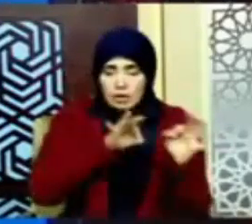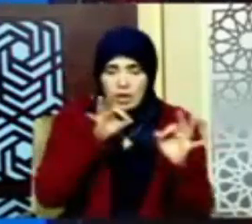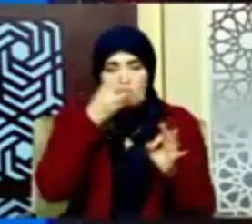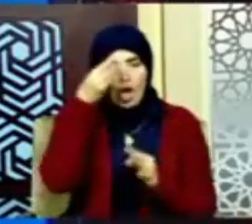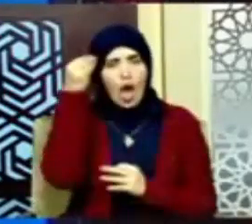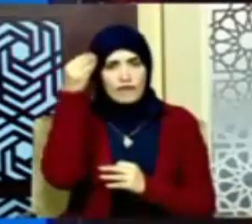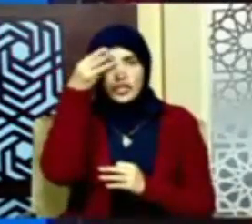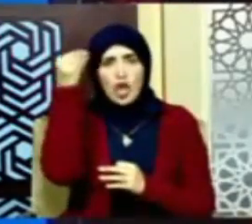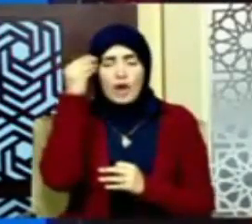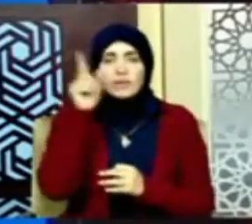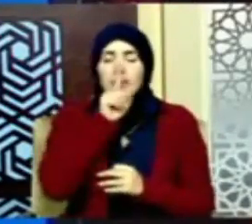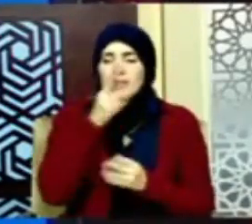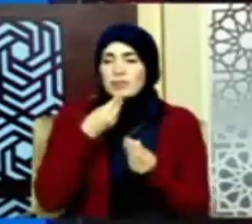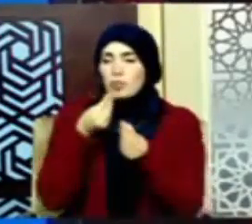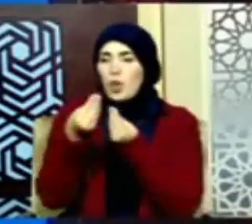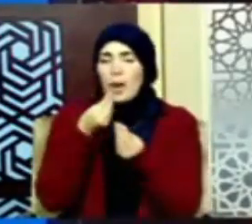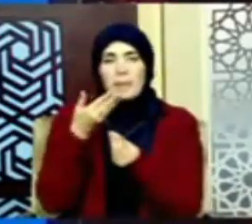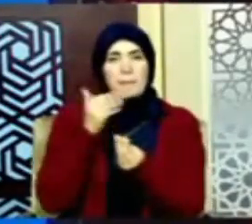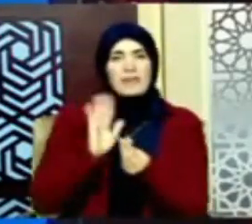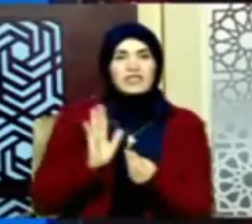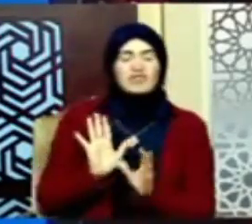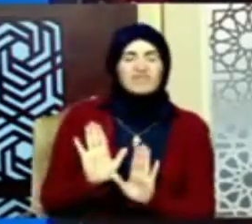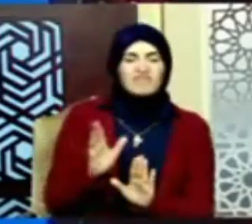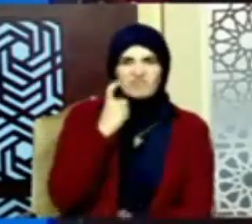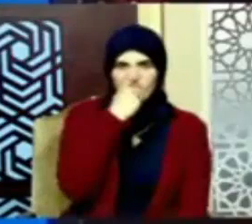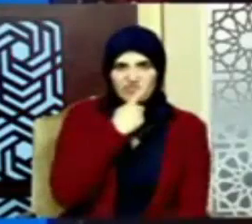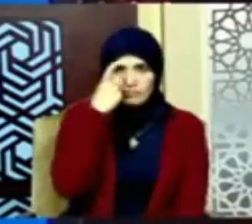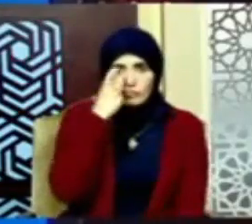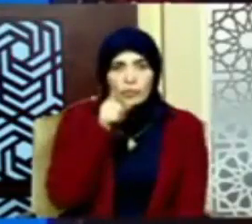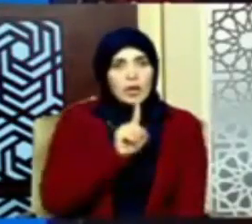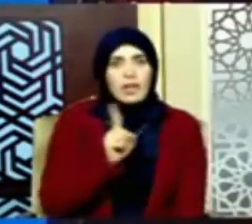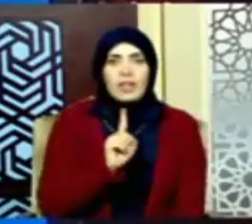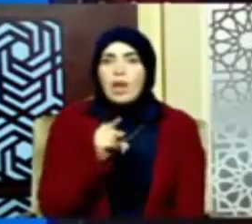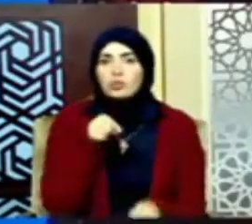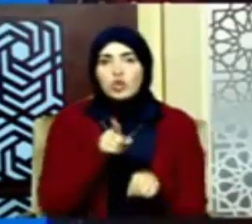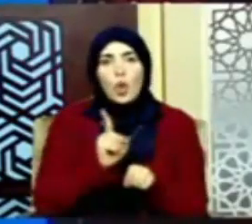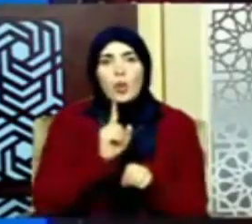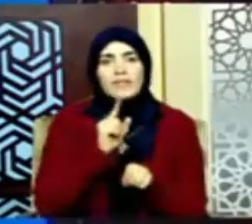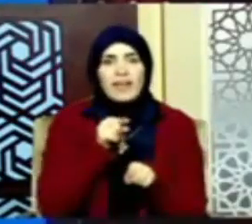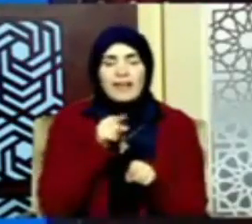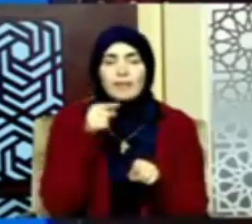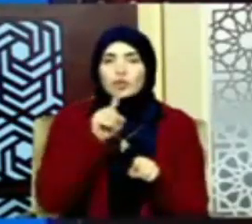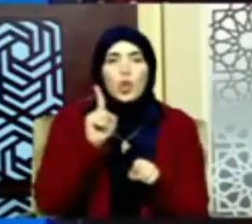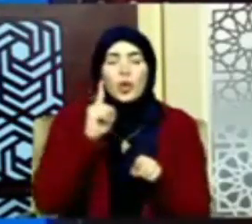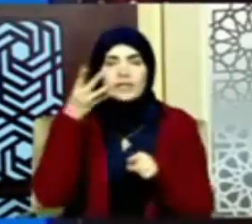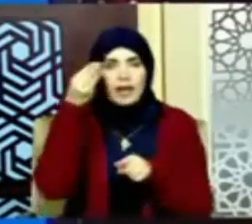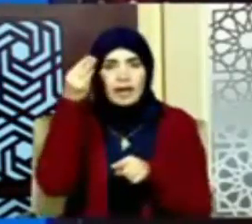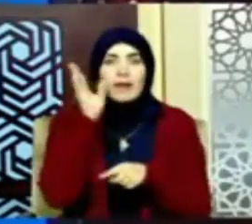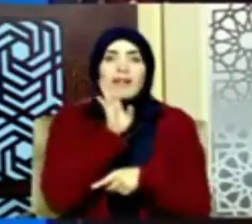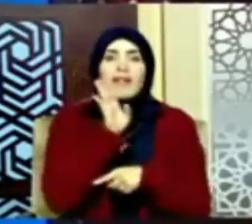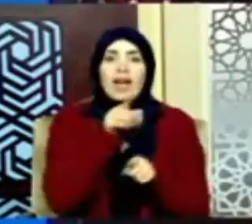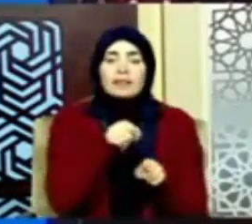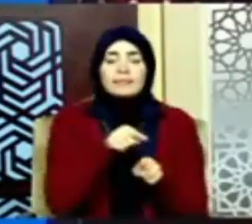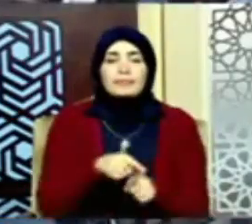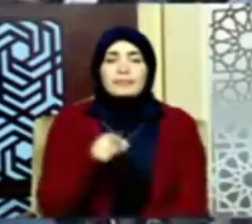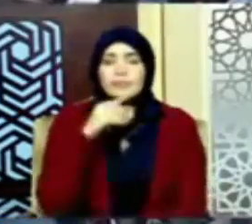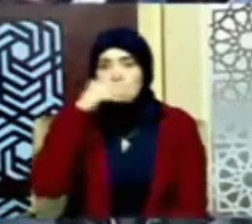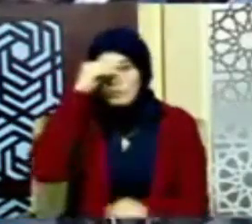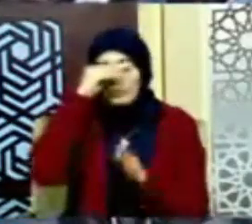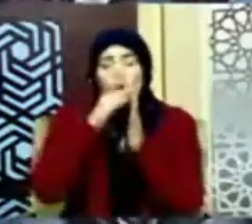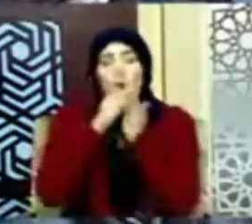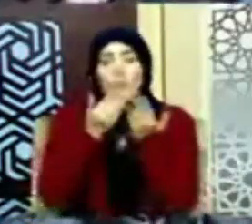وإلى تيسير على الناس. القرآن نفسه كما قال النبي صلى الله عليه وسلم: القرآن حجة لك أو